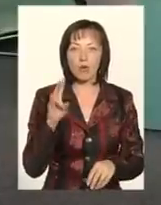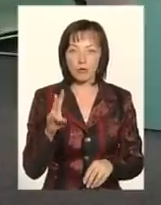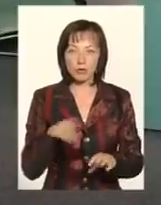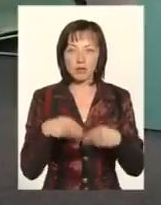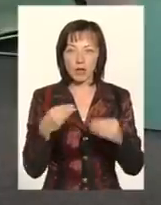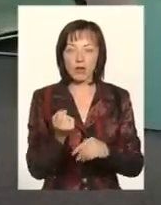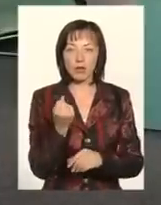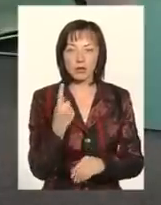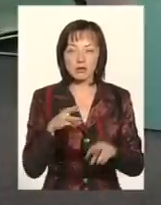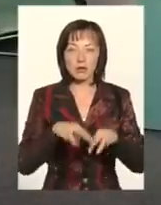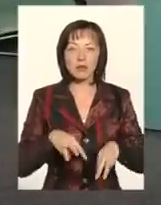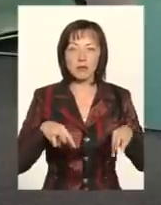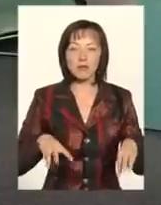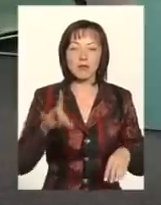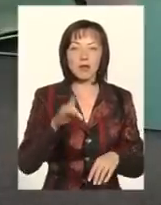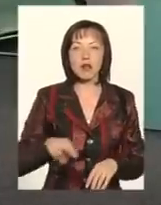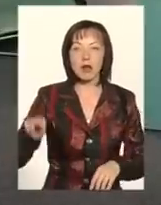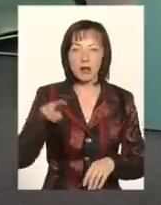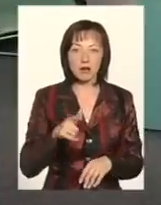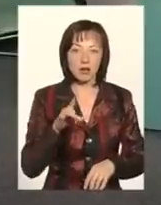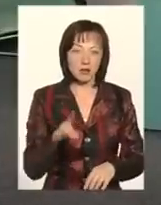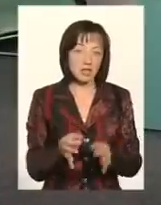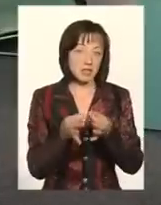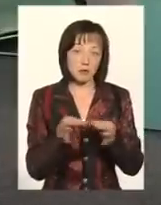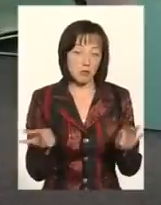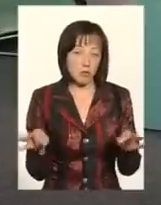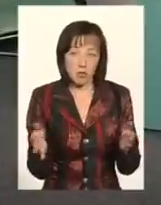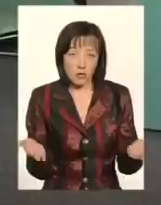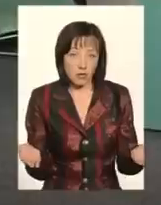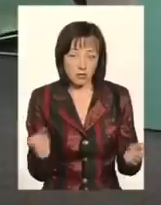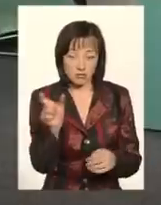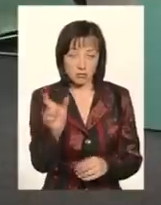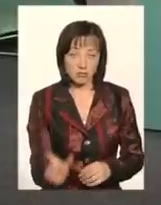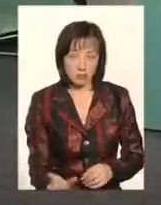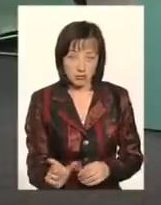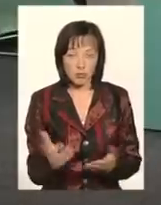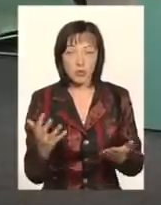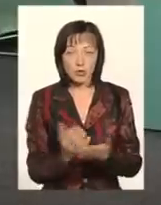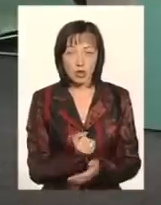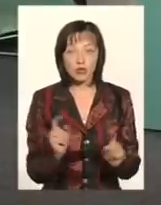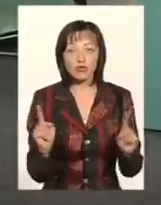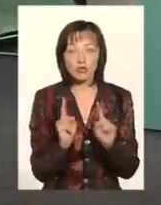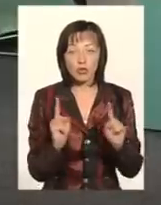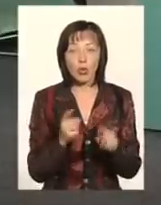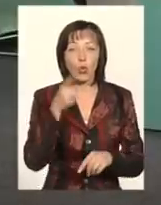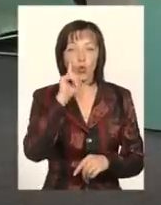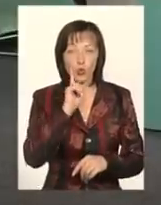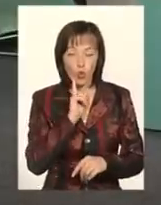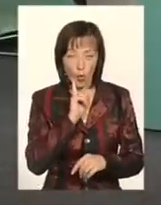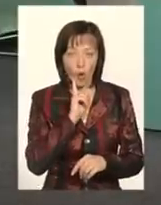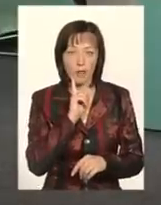млрд грн Лагун спокійно собі на Свободі і все нормально удобно за